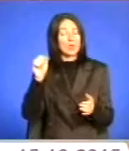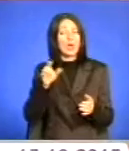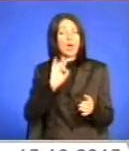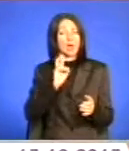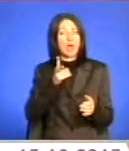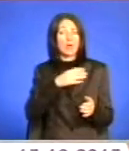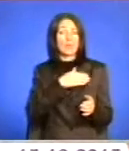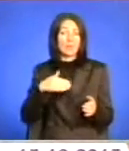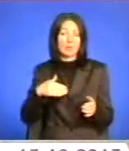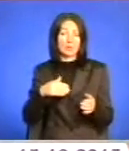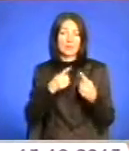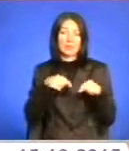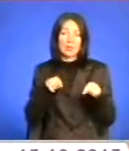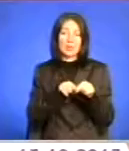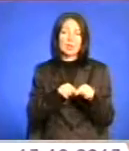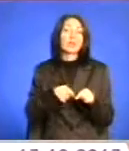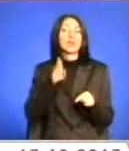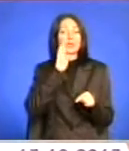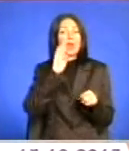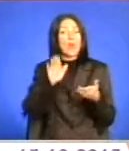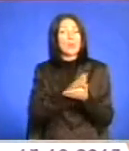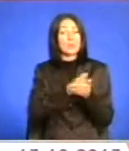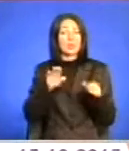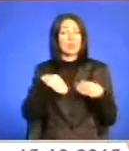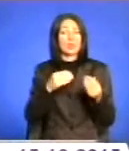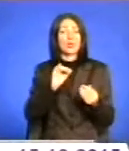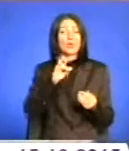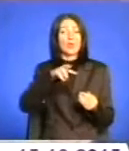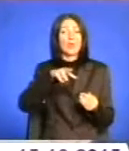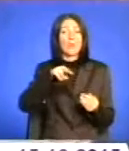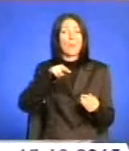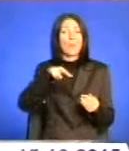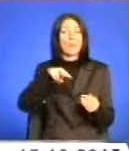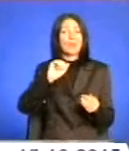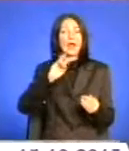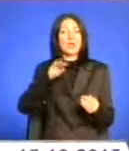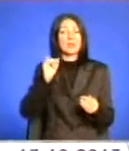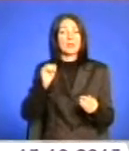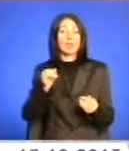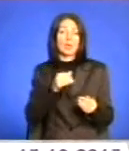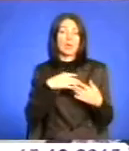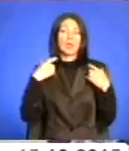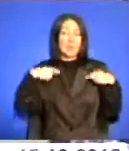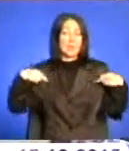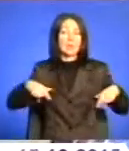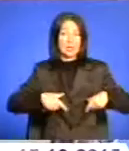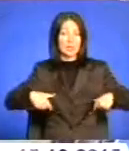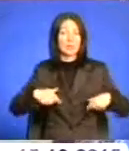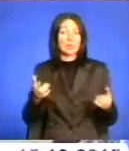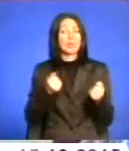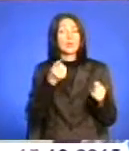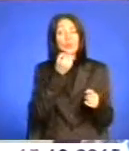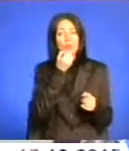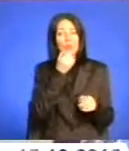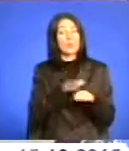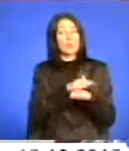жінкам безоплатно надають імпланти і білизну, а найважливіше – підтримують добрим словом і порадою. Моя мама